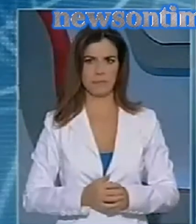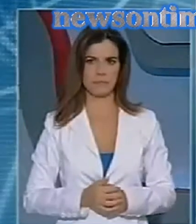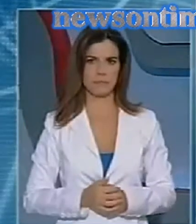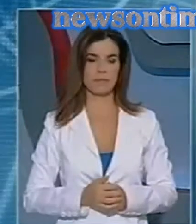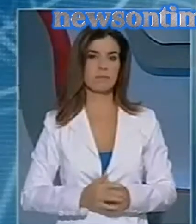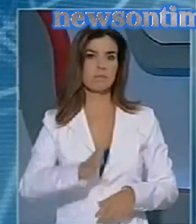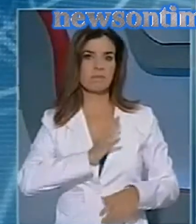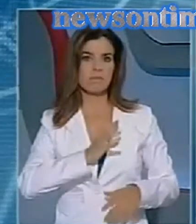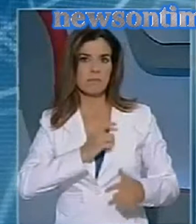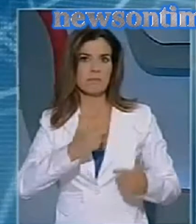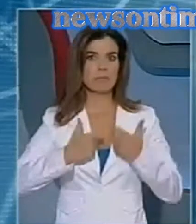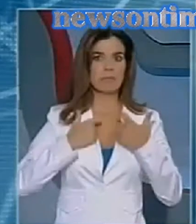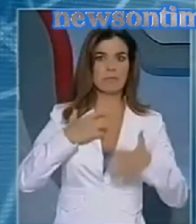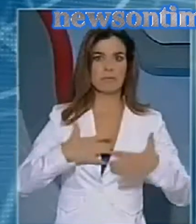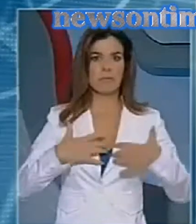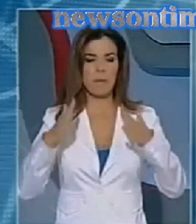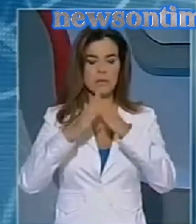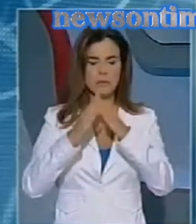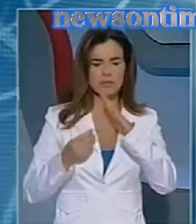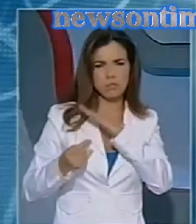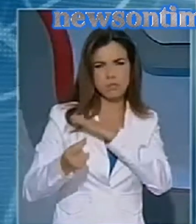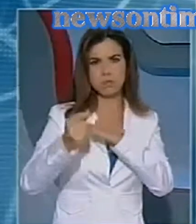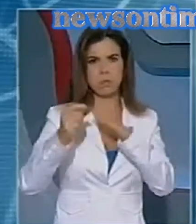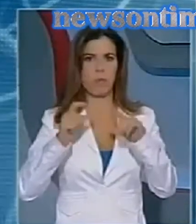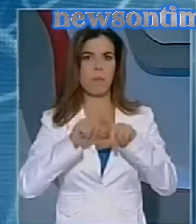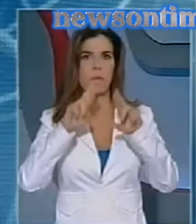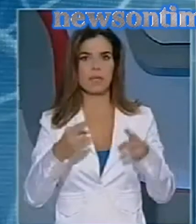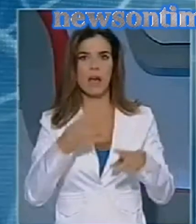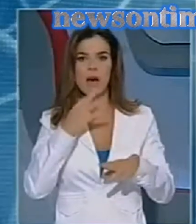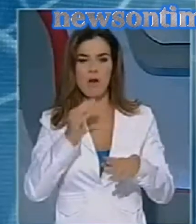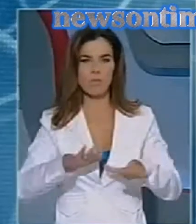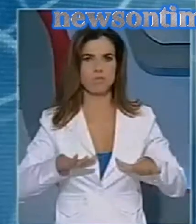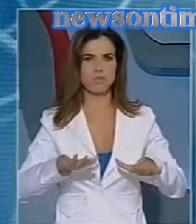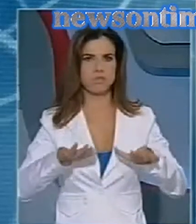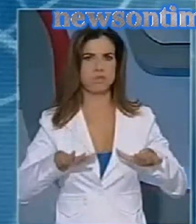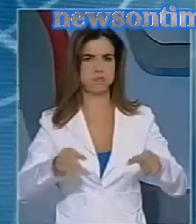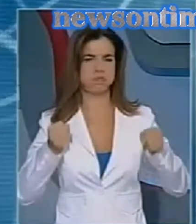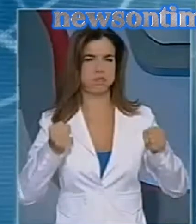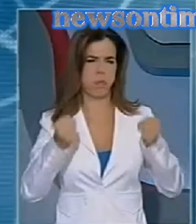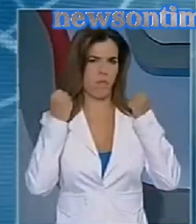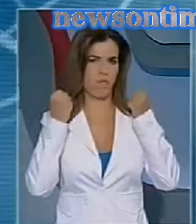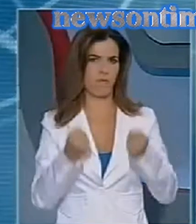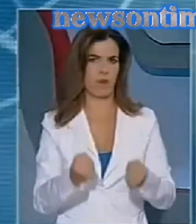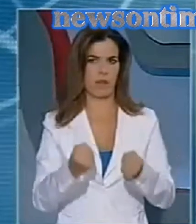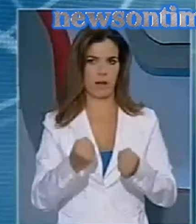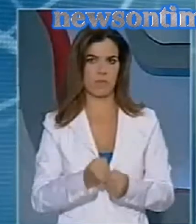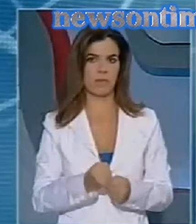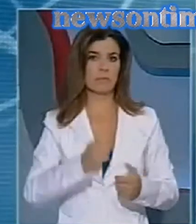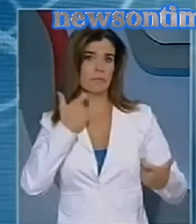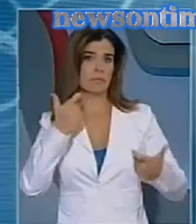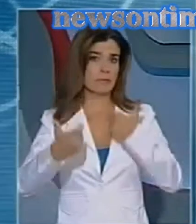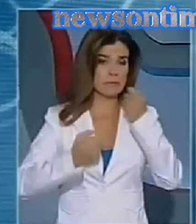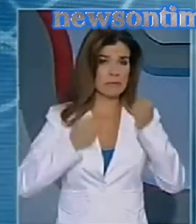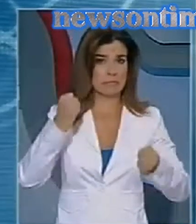Έντρομοι κάτοικοι πετάγονται έξω από τα σπίτια και τα καταστήματά τους, καθώς η γη αρχίζει να τρέμει κάτω από τα πόδια τους. Ο πανικός